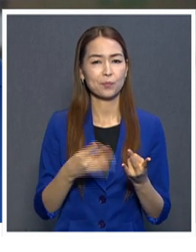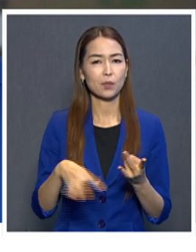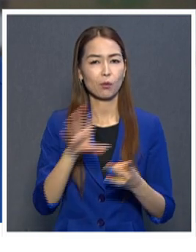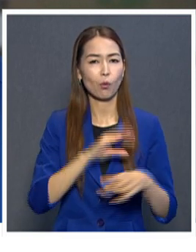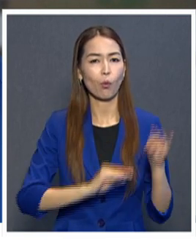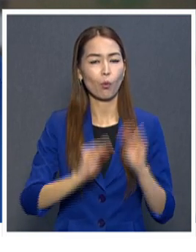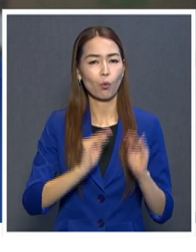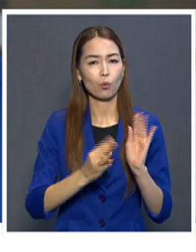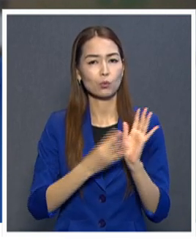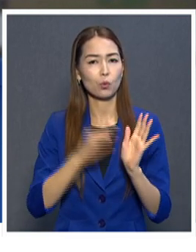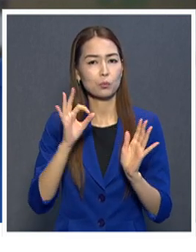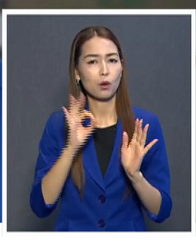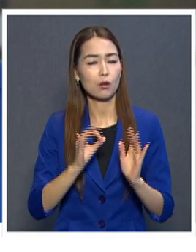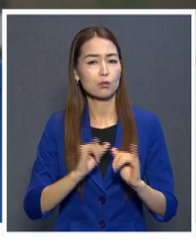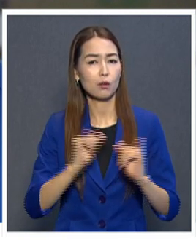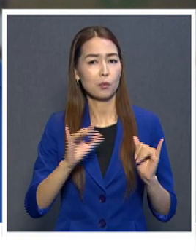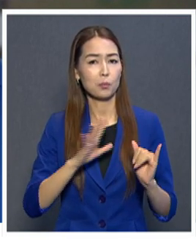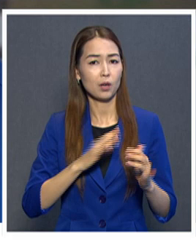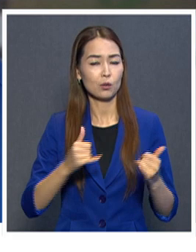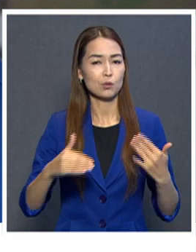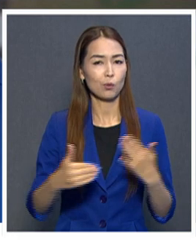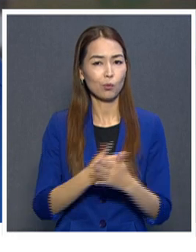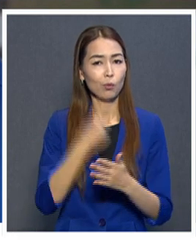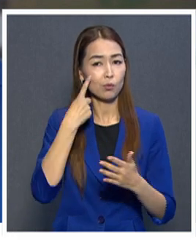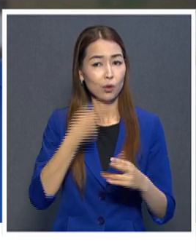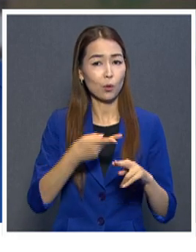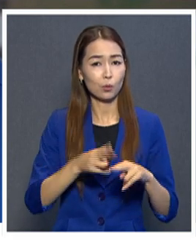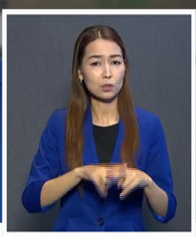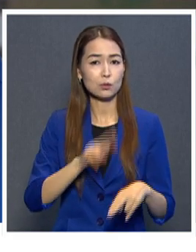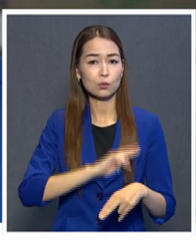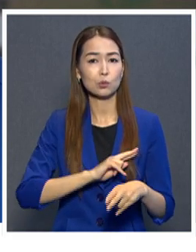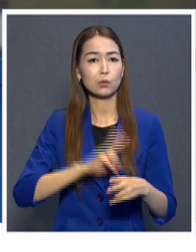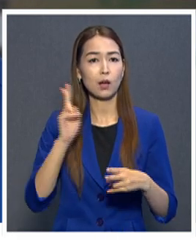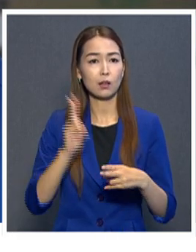өндірген. Қазір жаңғырту жұмыстар аяқталып біткеннен кейін